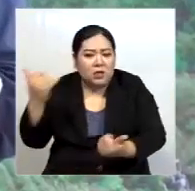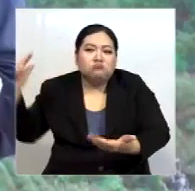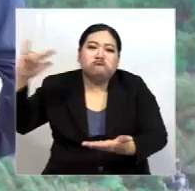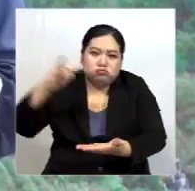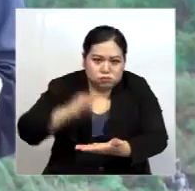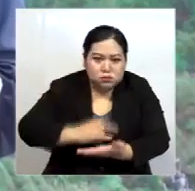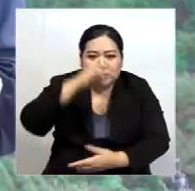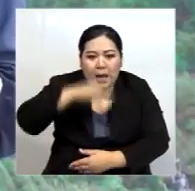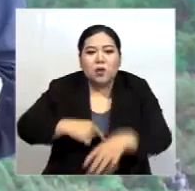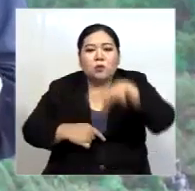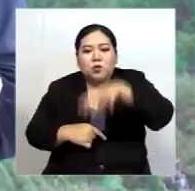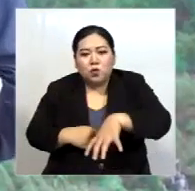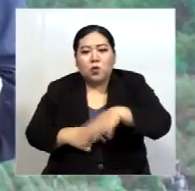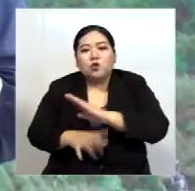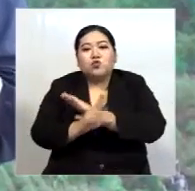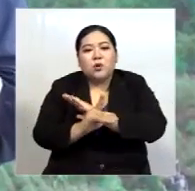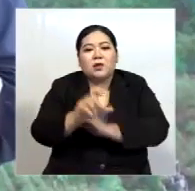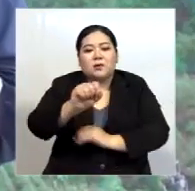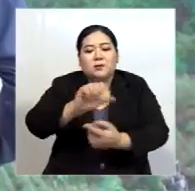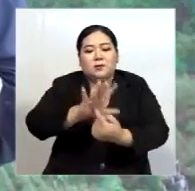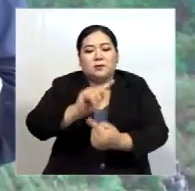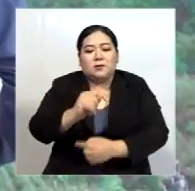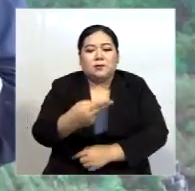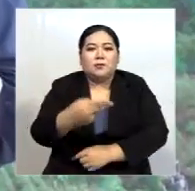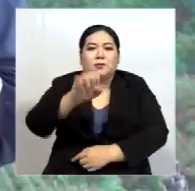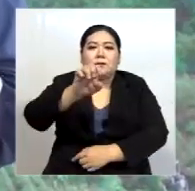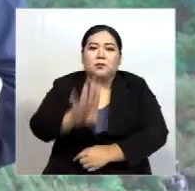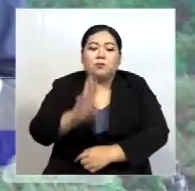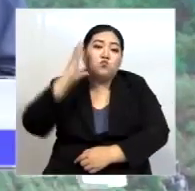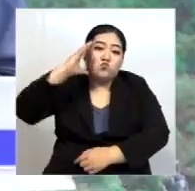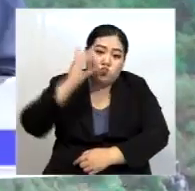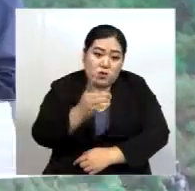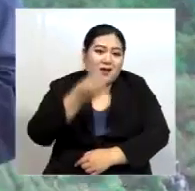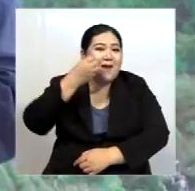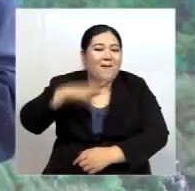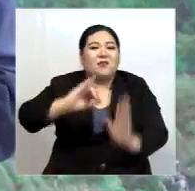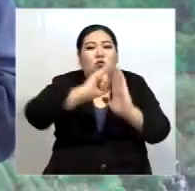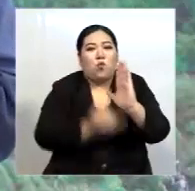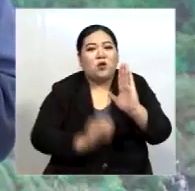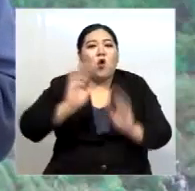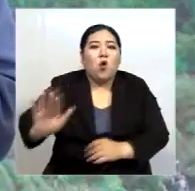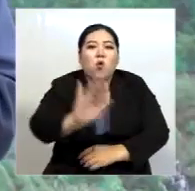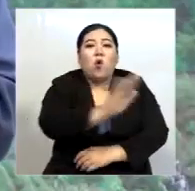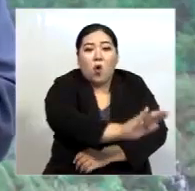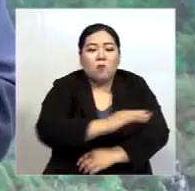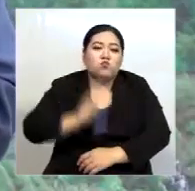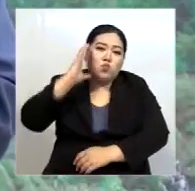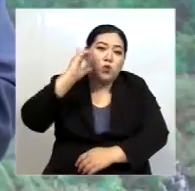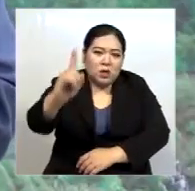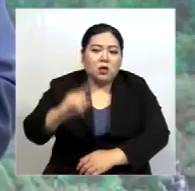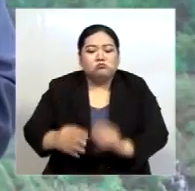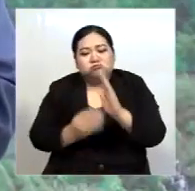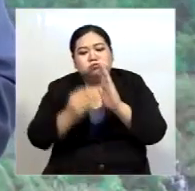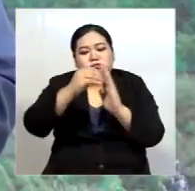ที่อาคารรับรองสัตหีบซึ่งพรุ่งนี้จะมีการส่งตัวกลับไปกักตัวเฝ้าระวังยังภูมิลำเนานะคะซึ่งจะเดินทางในวันพรุ่